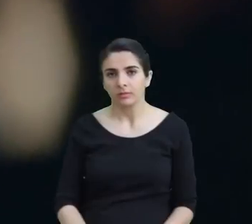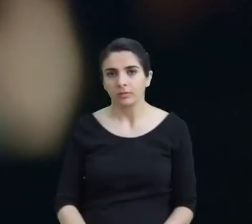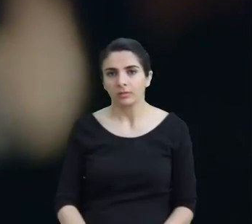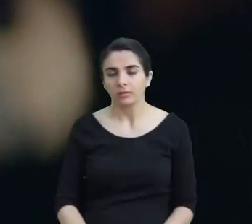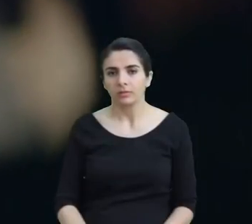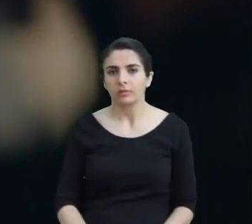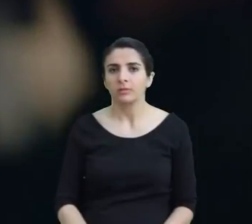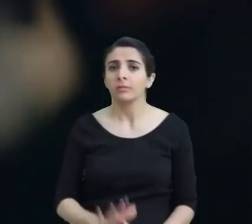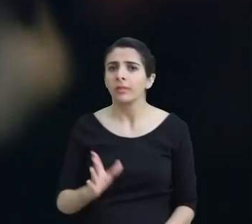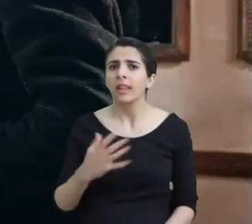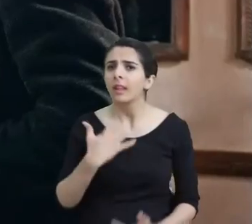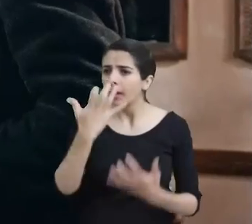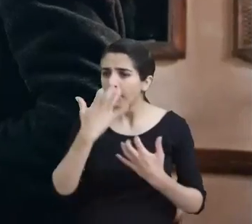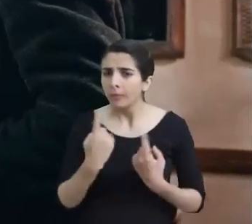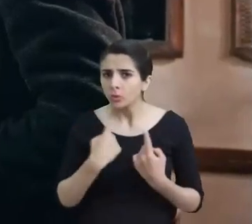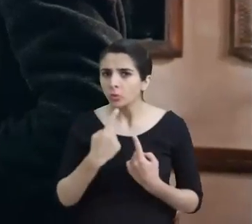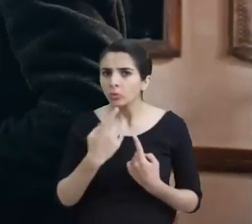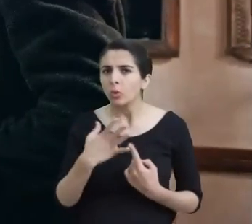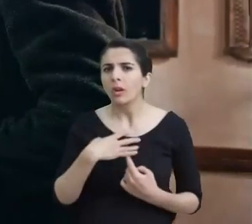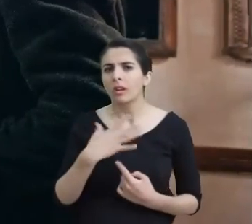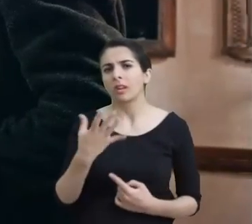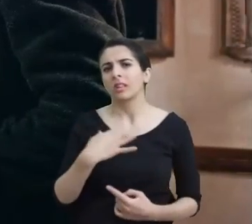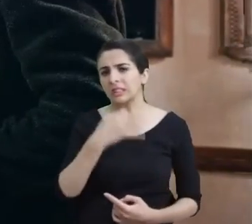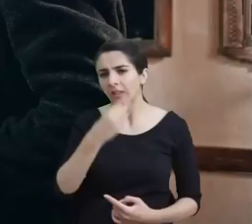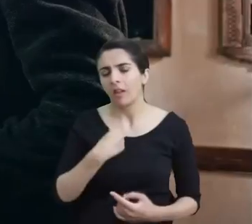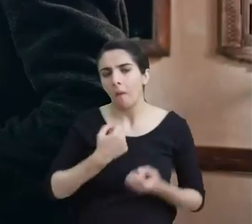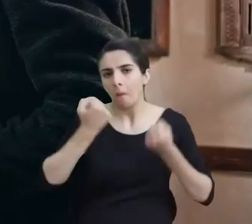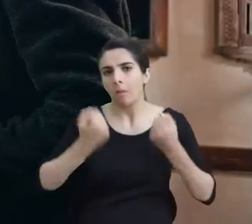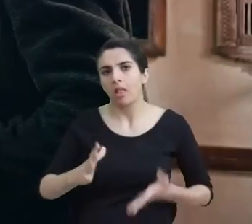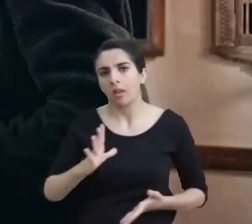Gelelim bana yapacağın iyiliğe. Sonra müsaadenle bayılacağım.